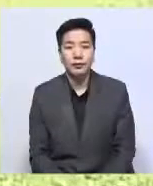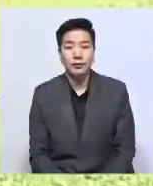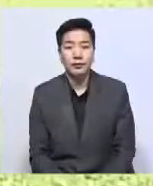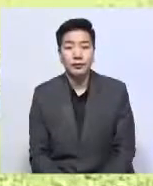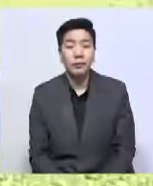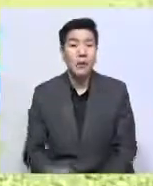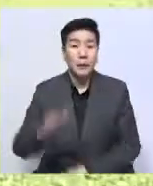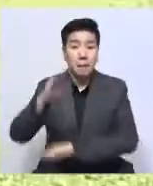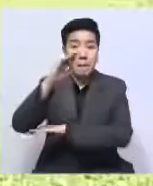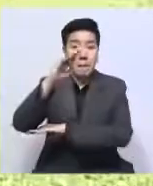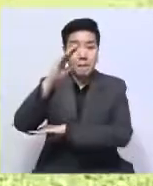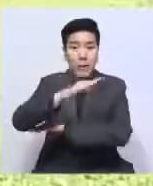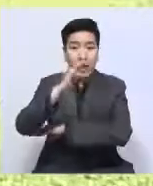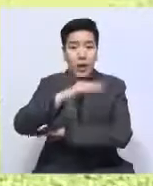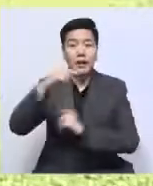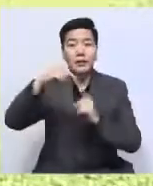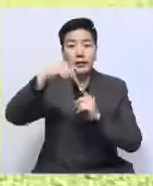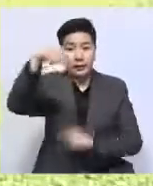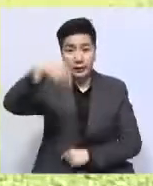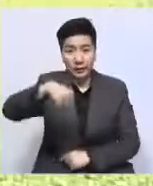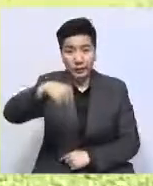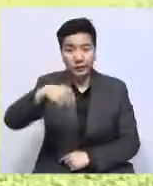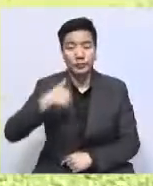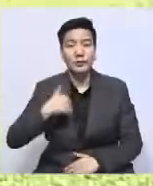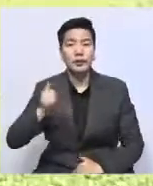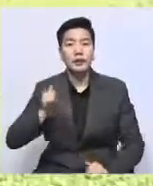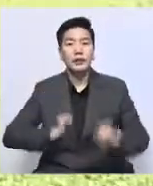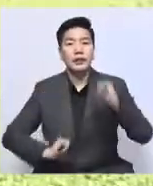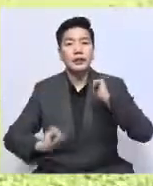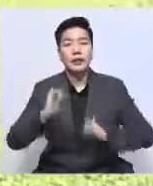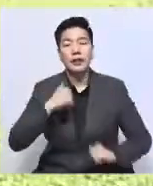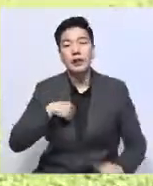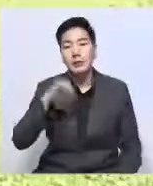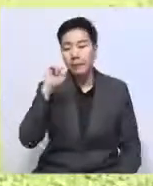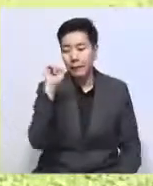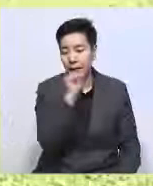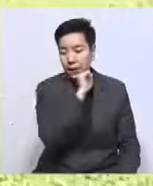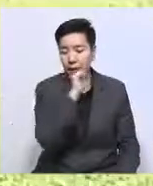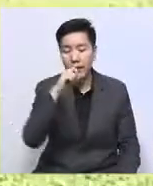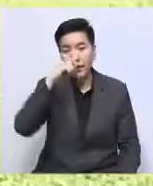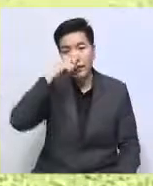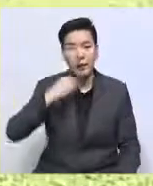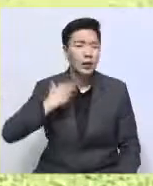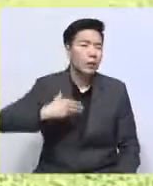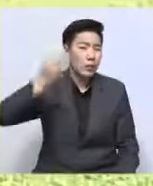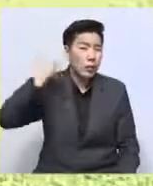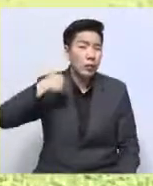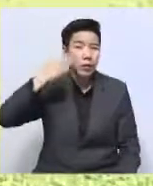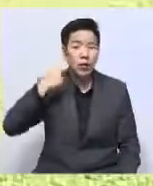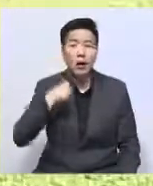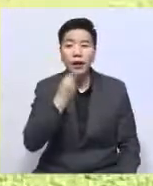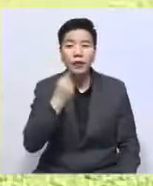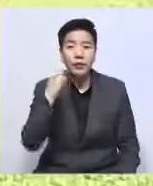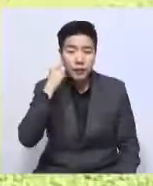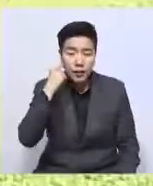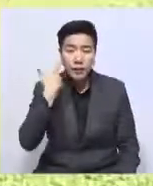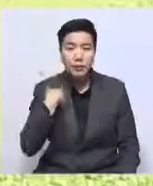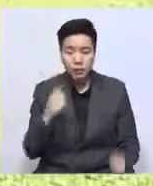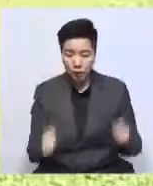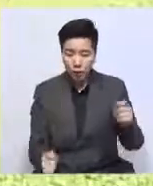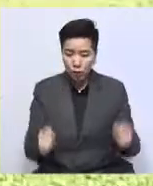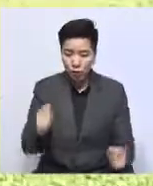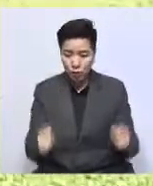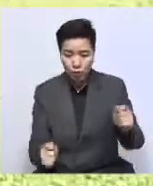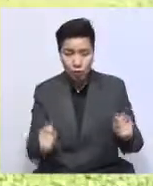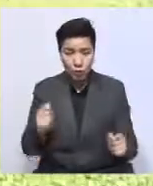ซึ่งในช่วงบ่ายวันนี้ที่นี่ก็จะมีการแสดงดนตรีไทยเพลงดังในสมัยอดีตนะคะแล้วก็มีการแสดงหุ่นกระบอกแล้